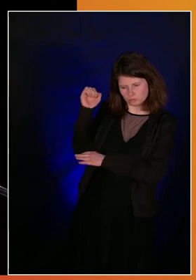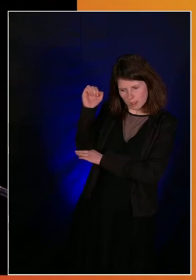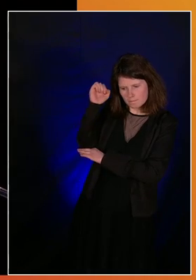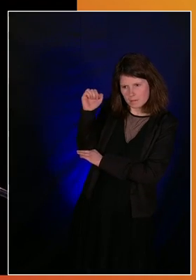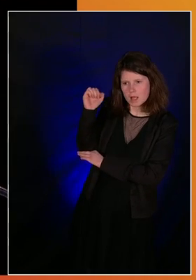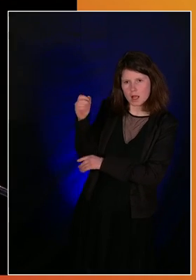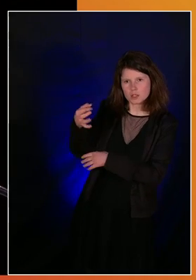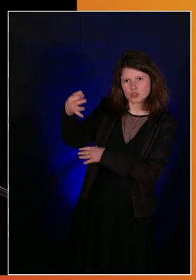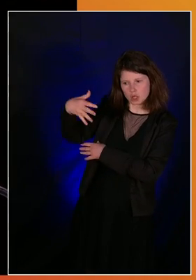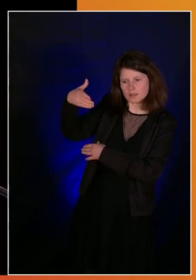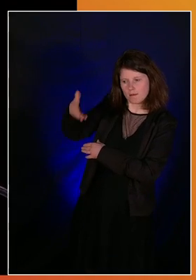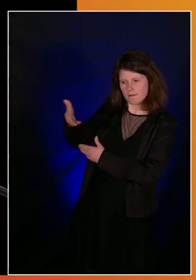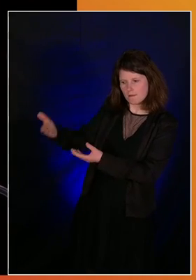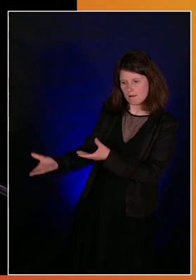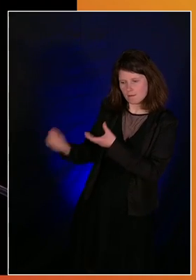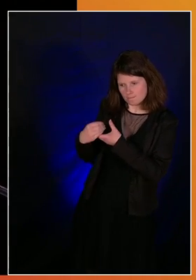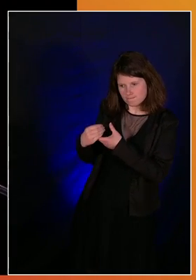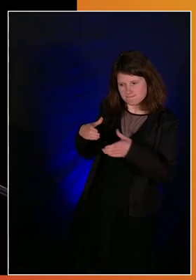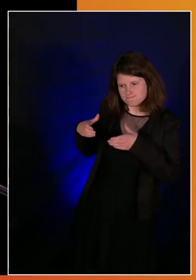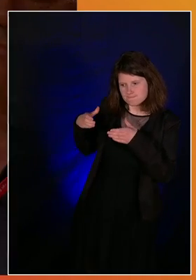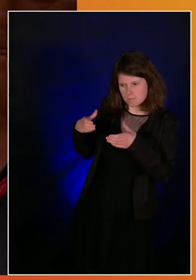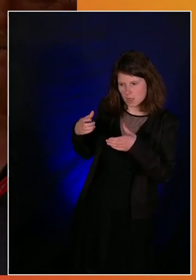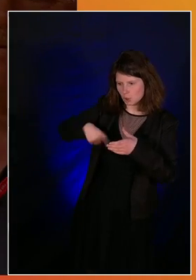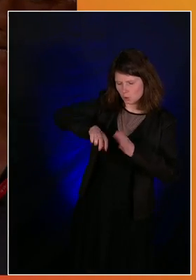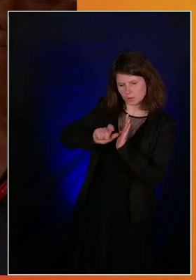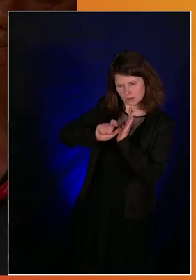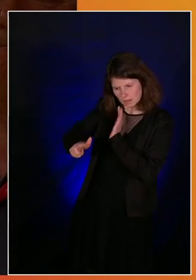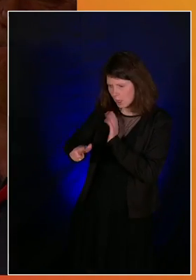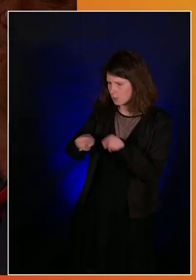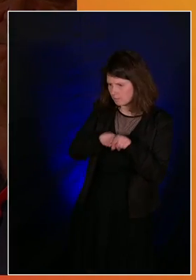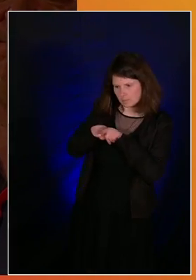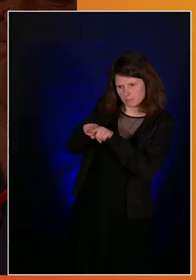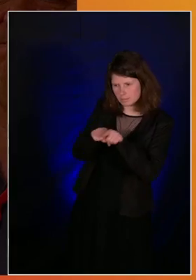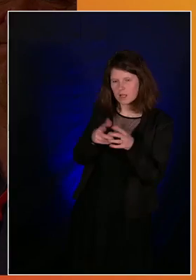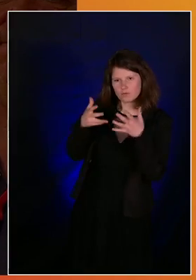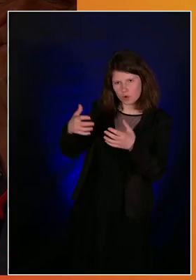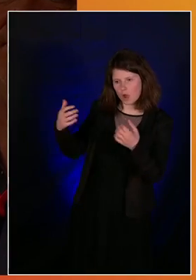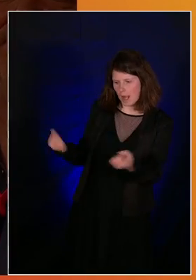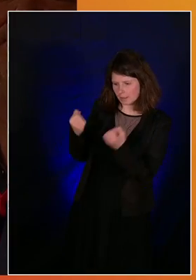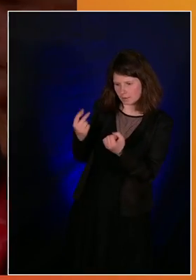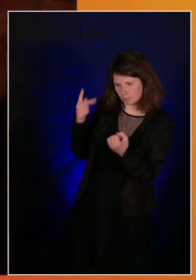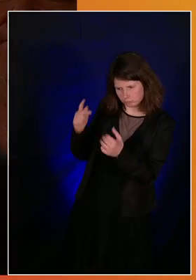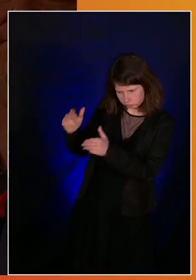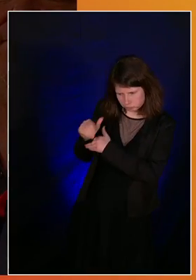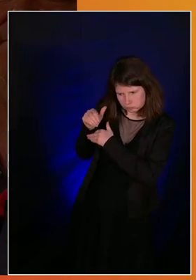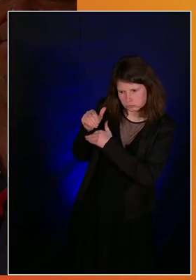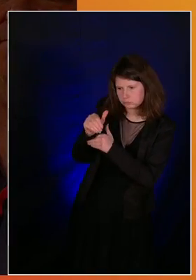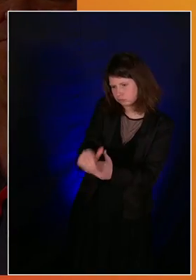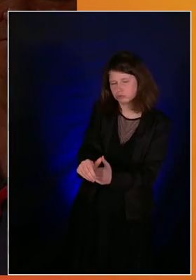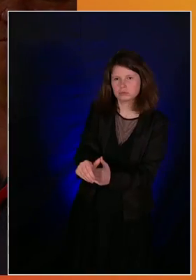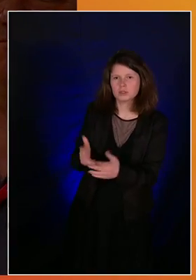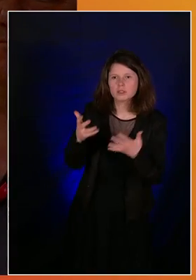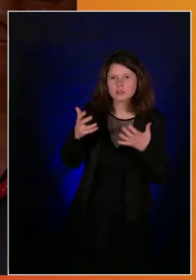de CORDEM qui dans une démarche similaire ont obtenu le maintien de ses activités des centrales charbon